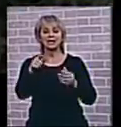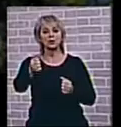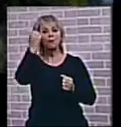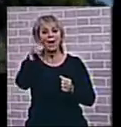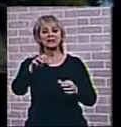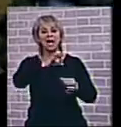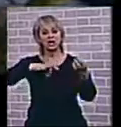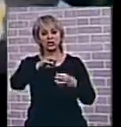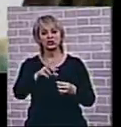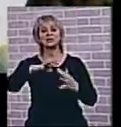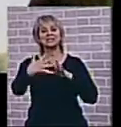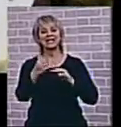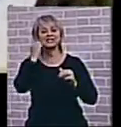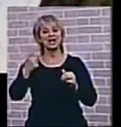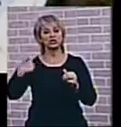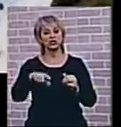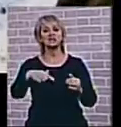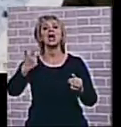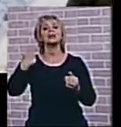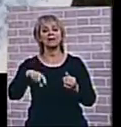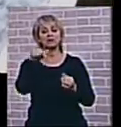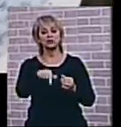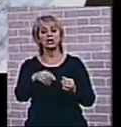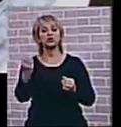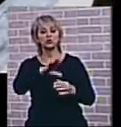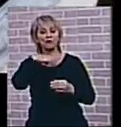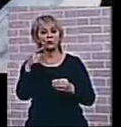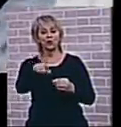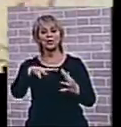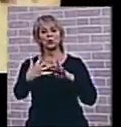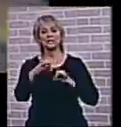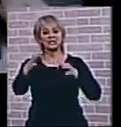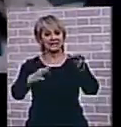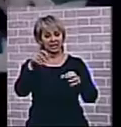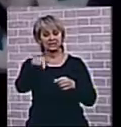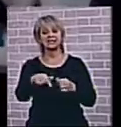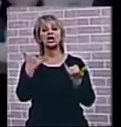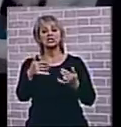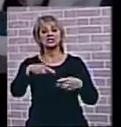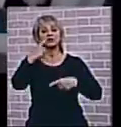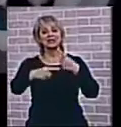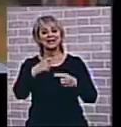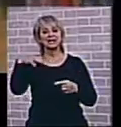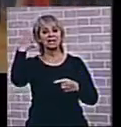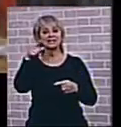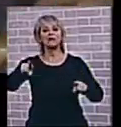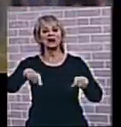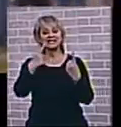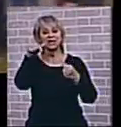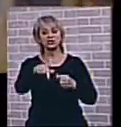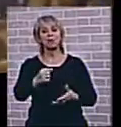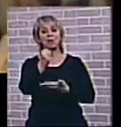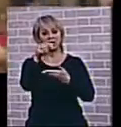памятники архитектуры в станице Старочеркасской и Новочеркасске и еще во многих хуторах и станицах. Сегодня традиции казаков